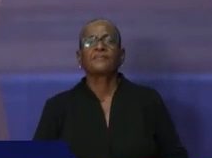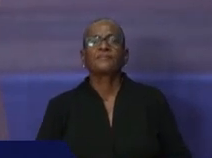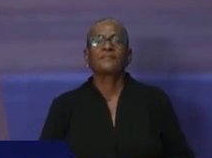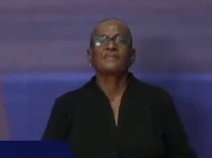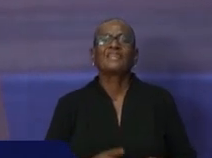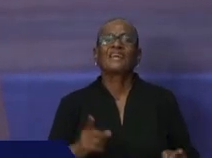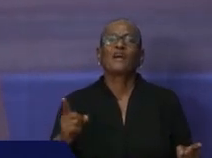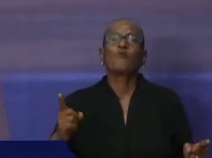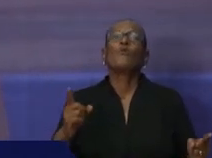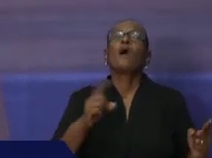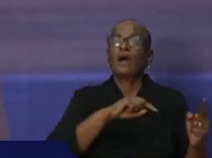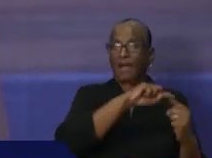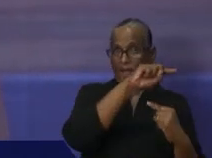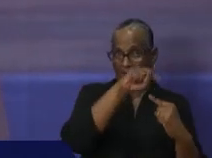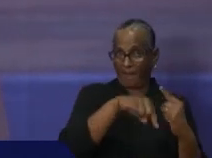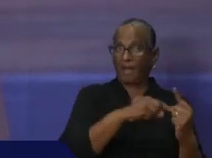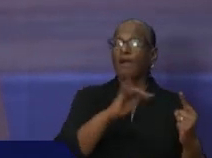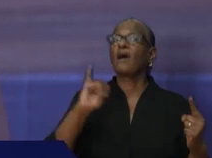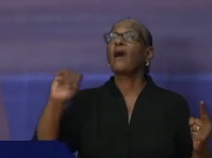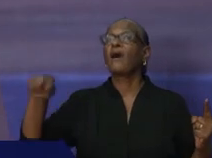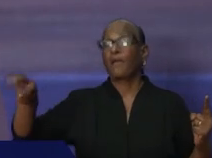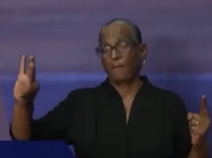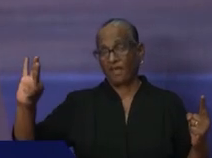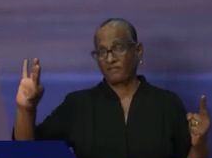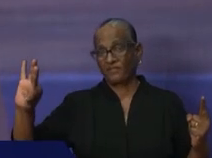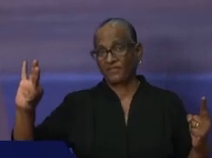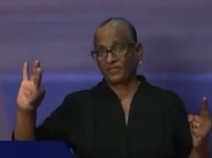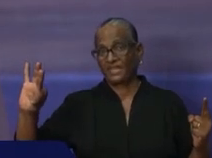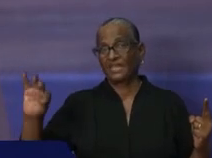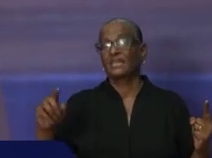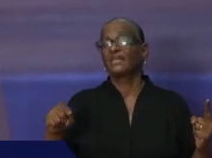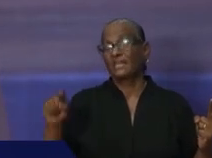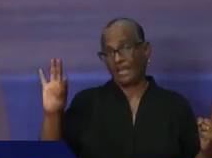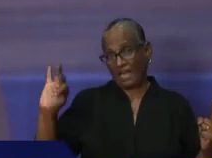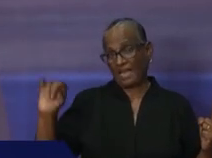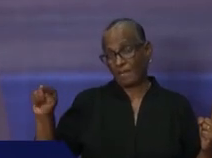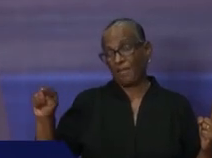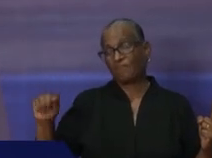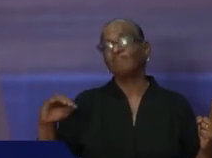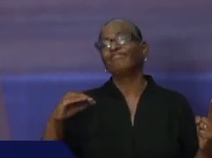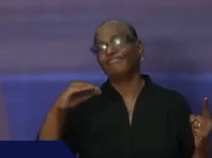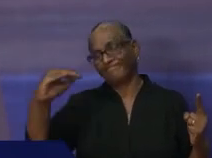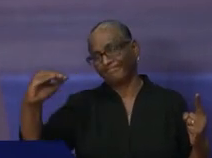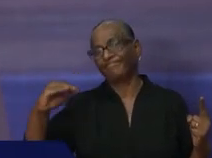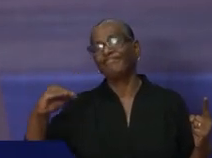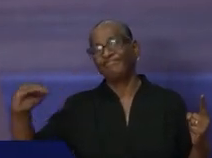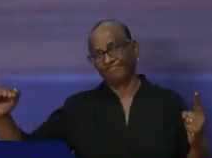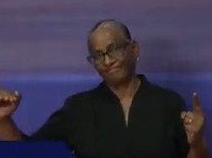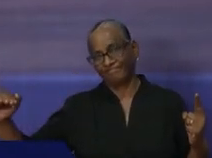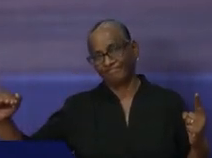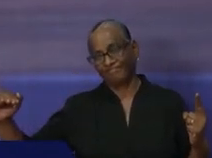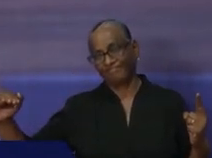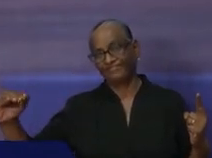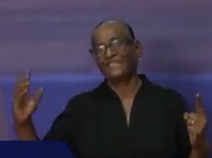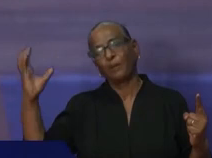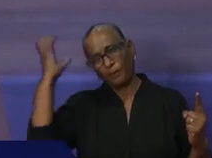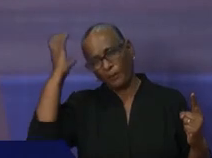Be abo rol dat de mai gaden kondre en de mai shia